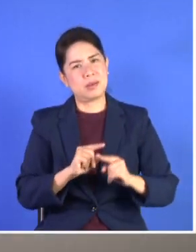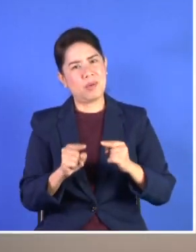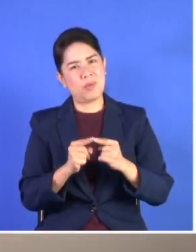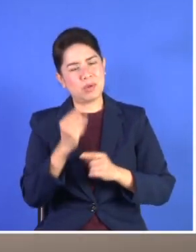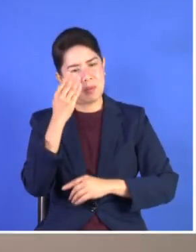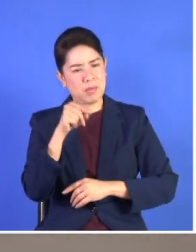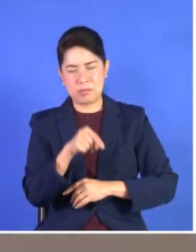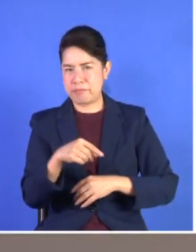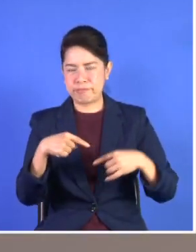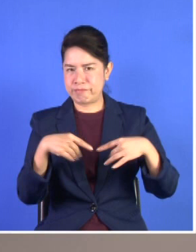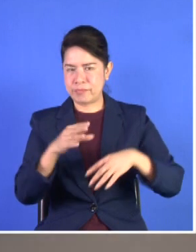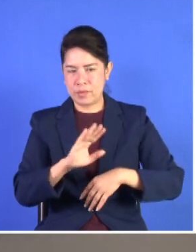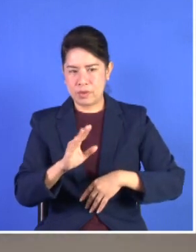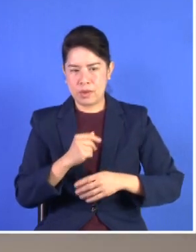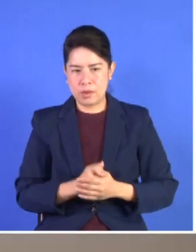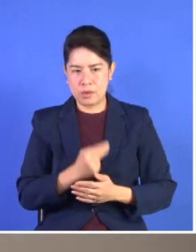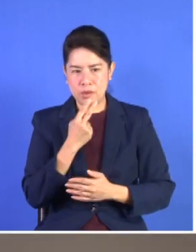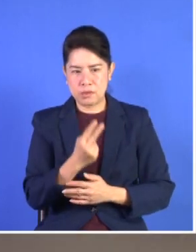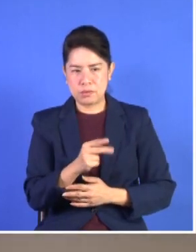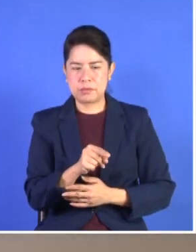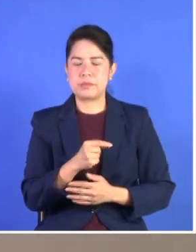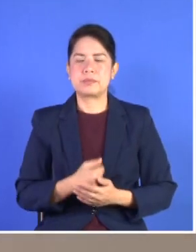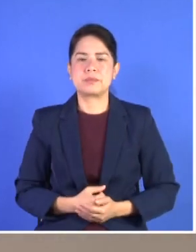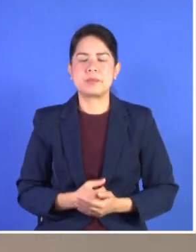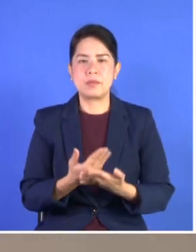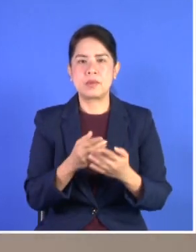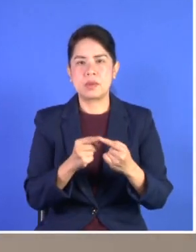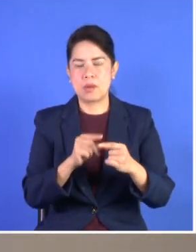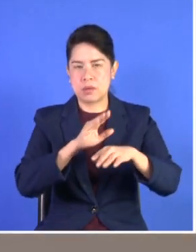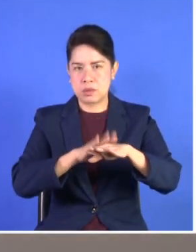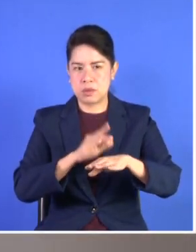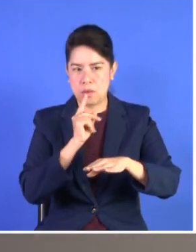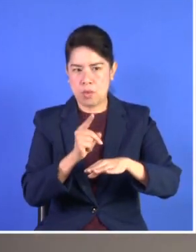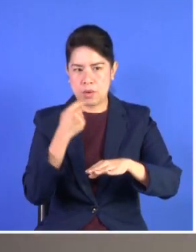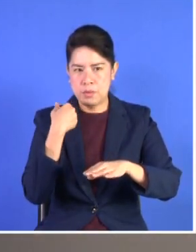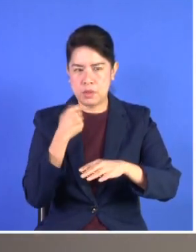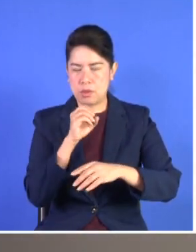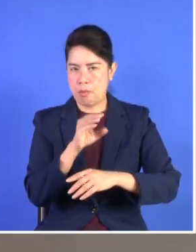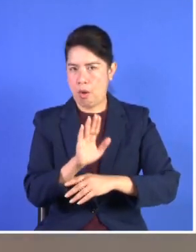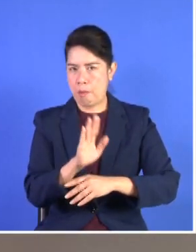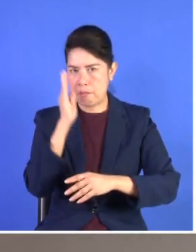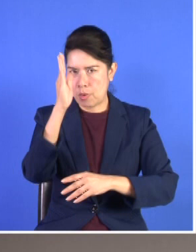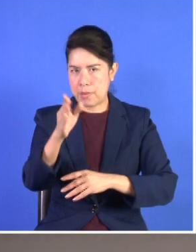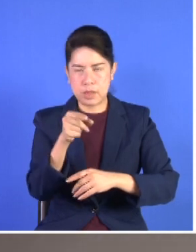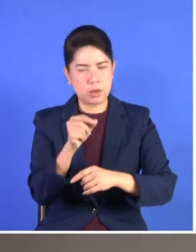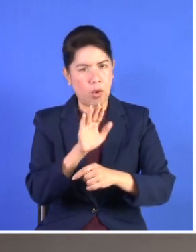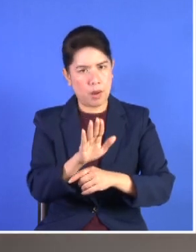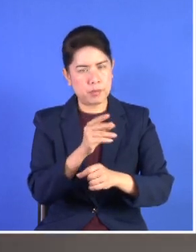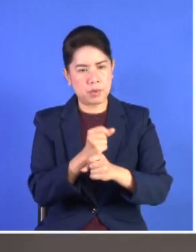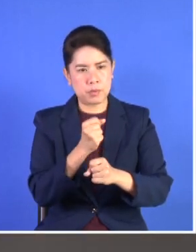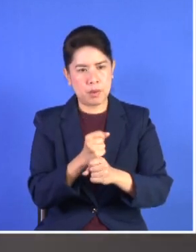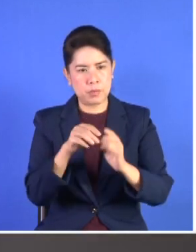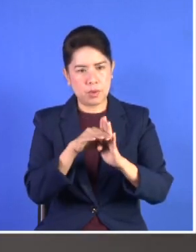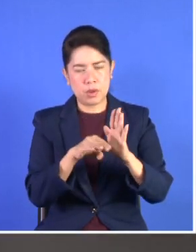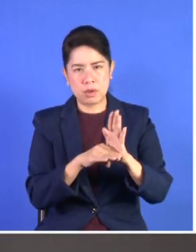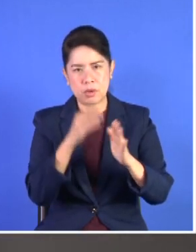ฟุ้งอ่ะมันปลิวลงมานะคะเบื้องต้นเนี่ยได้ว่ากล่าวตักเตือนแล้วก็ย้ำว่าอย่าให้เกิดเหตุการณ์แบบนี้ขึ้นอีกต้องทำตามขั้นตอนด้